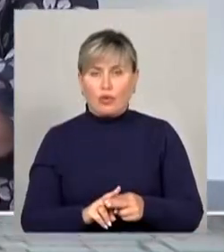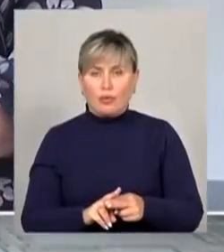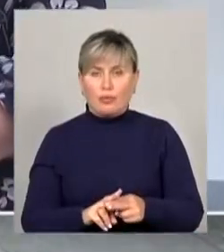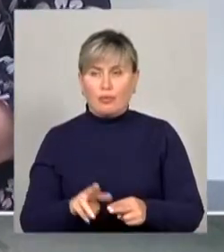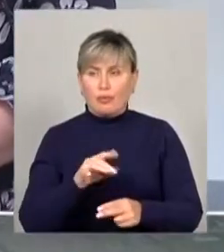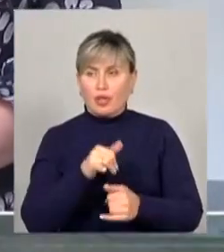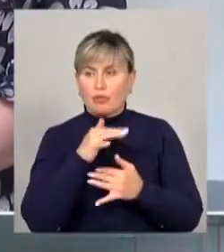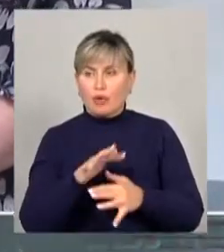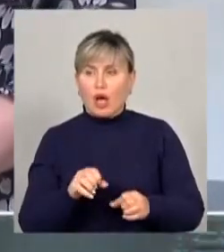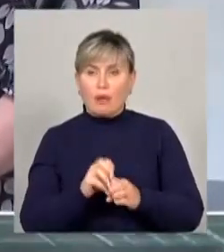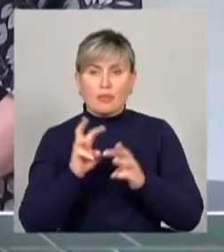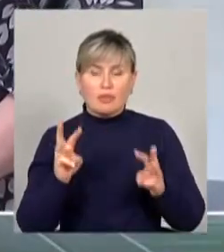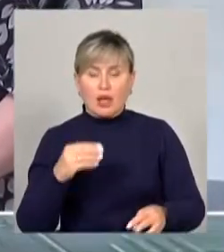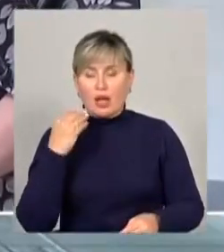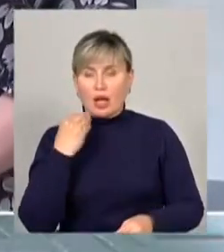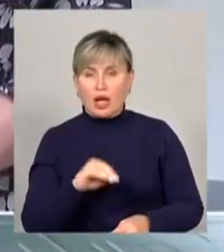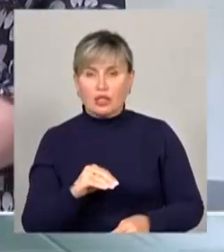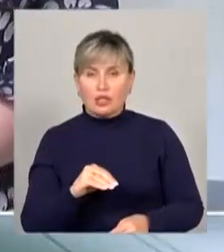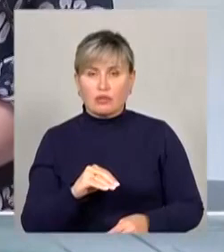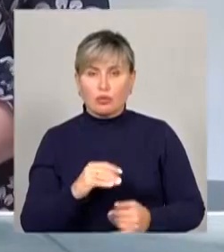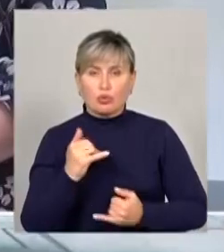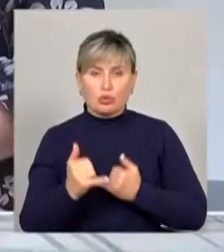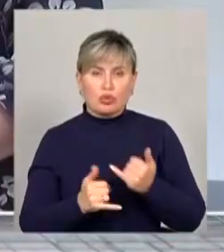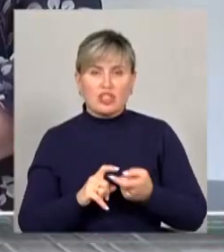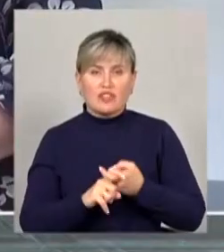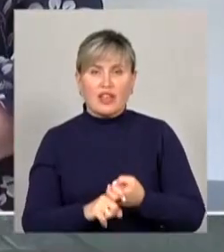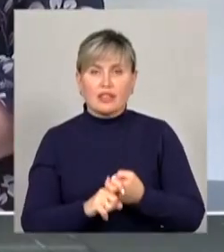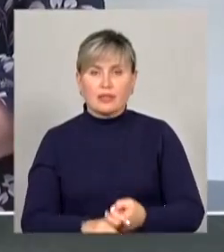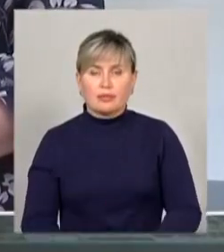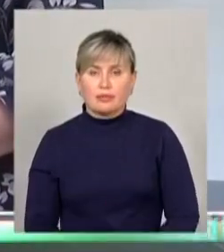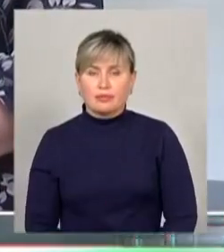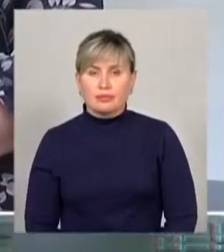не можем обеспечить качественные услуги связи.